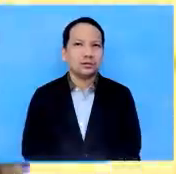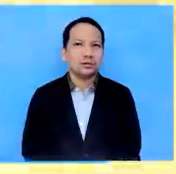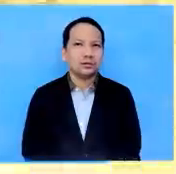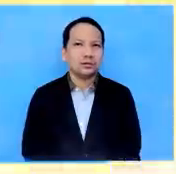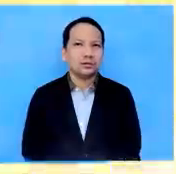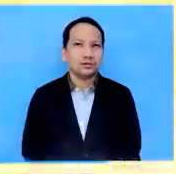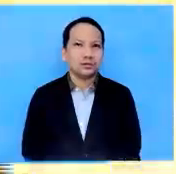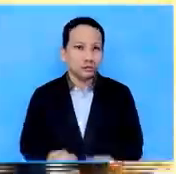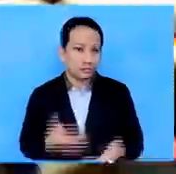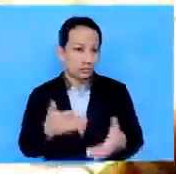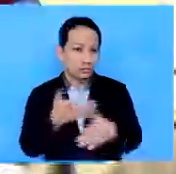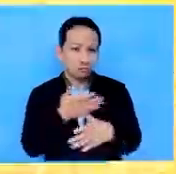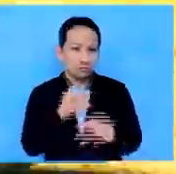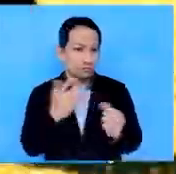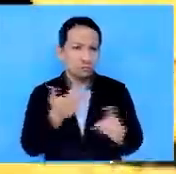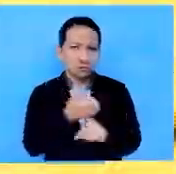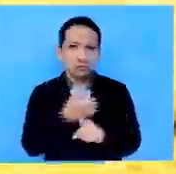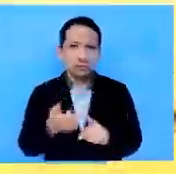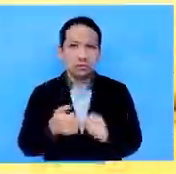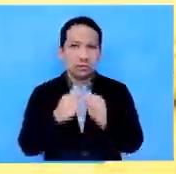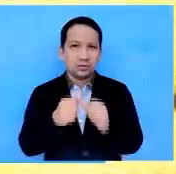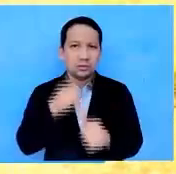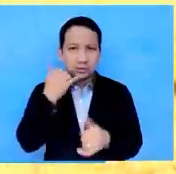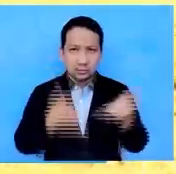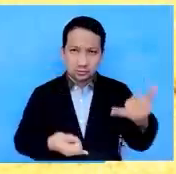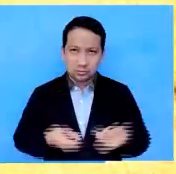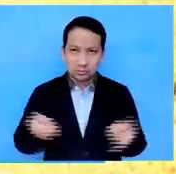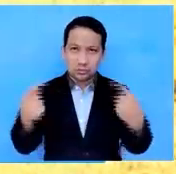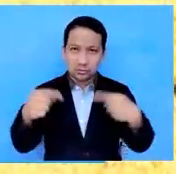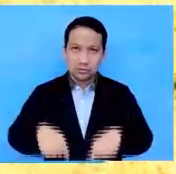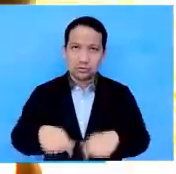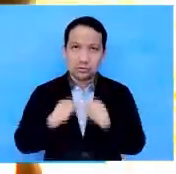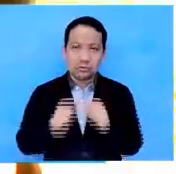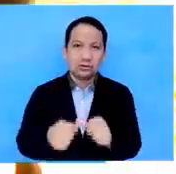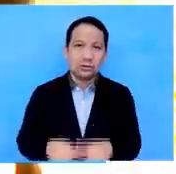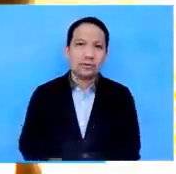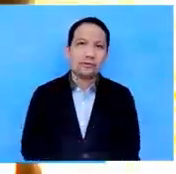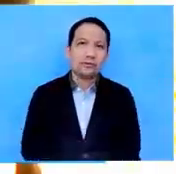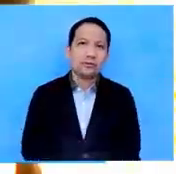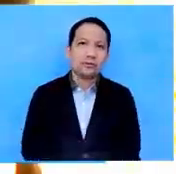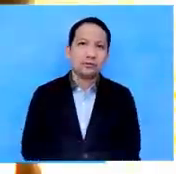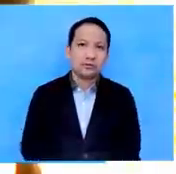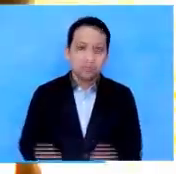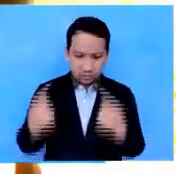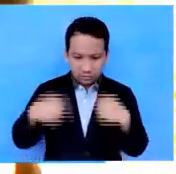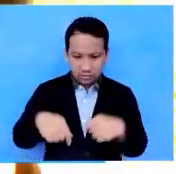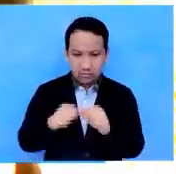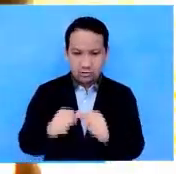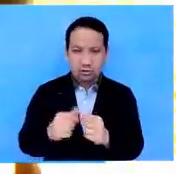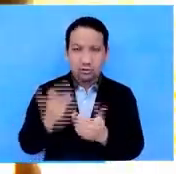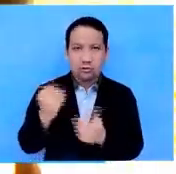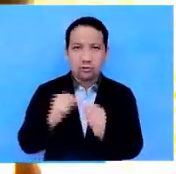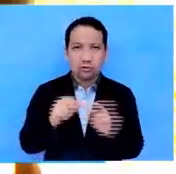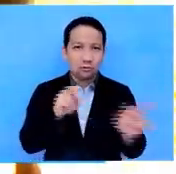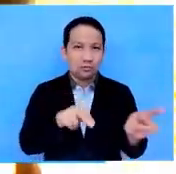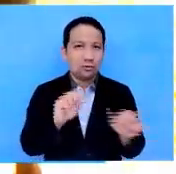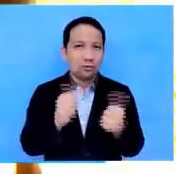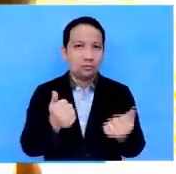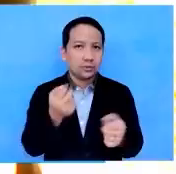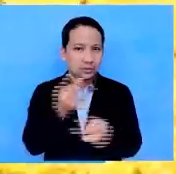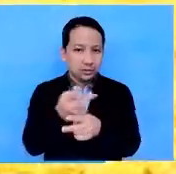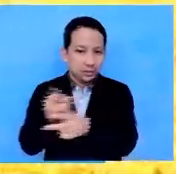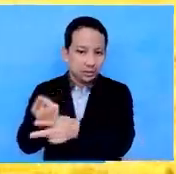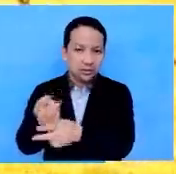today ginagawa namin iniimbitahan ko po sila na pumunta dito sa sa amin puntahan nila tingnan nila yung kung paano namin sila